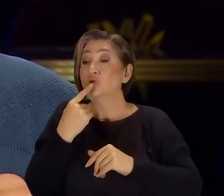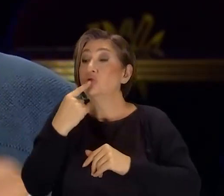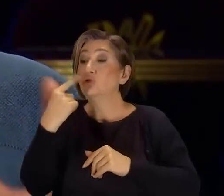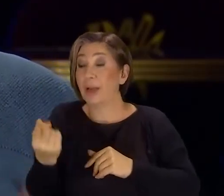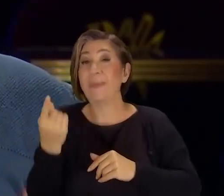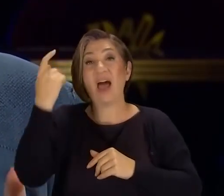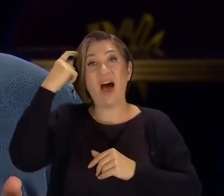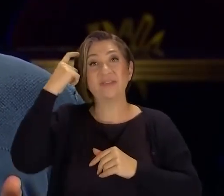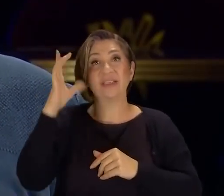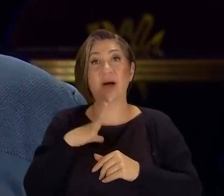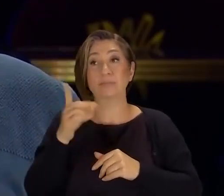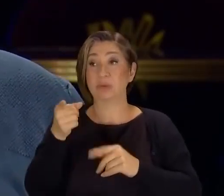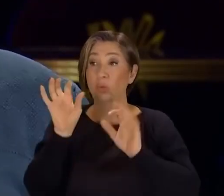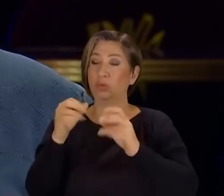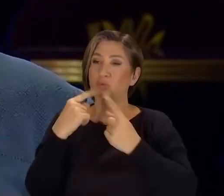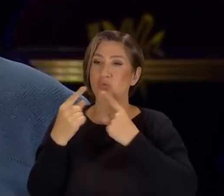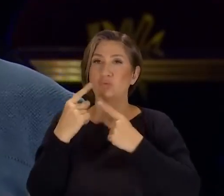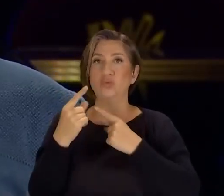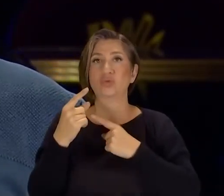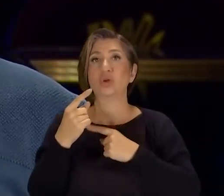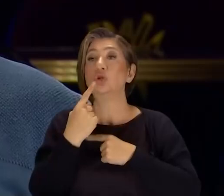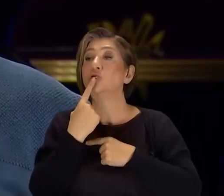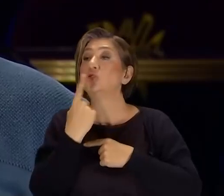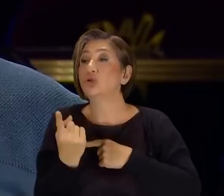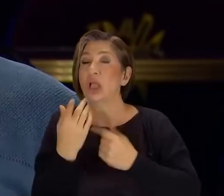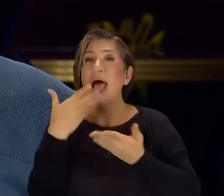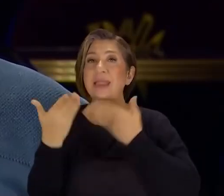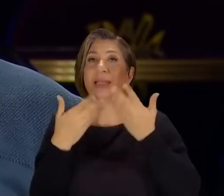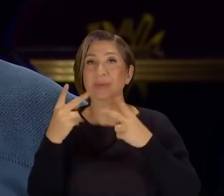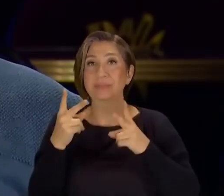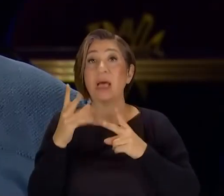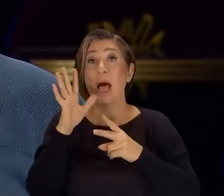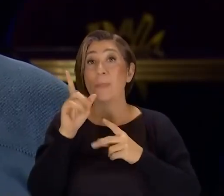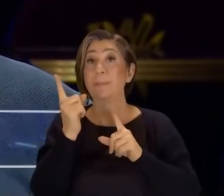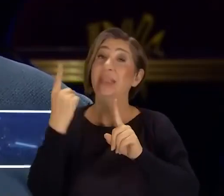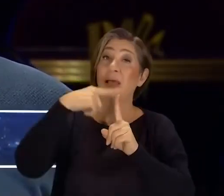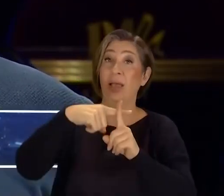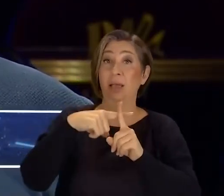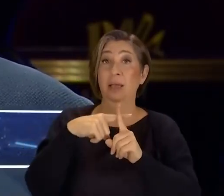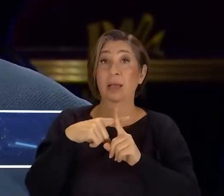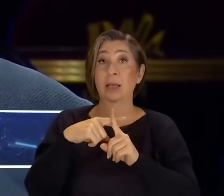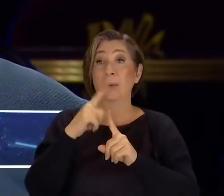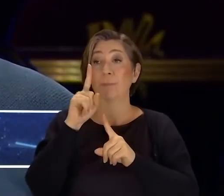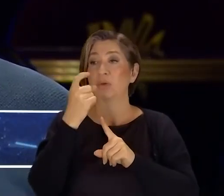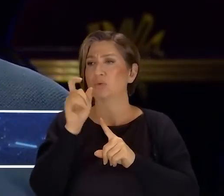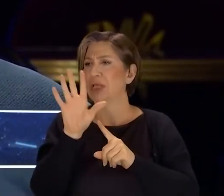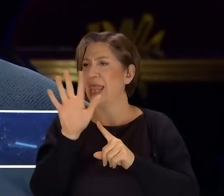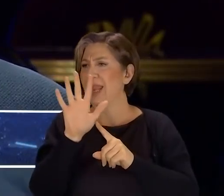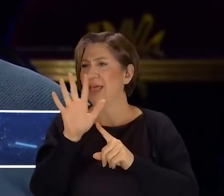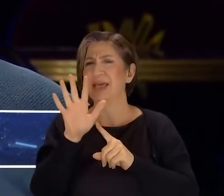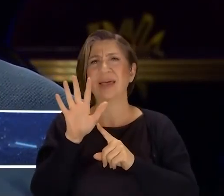edilebilir hafıza diye bir şey var yani oldu üzerine konuşuruz dekleratif Yani sözde anlatabiliriz Bir şey ama bir de şime bir ara